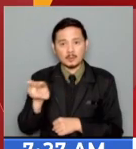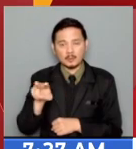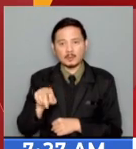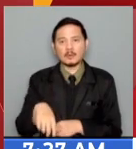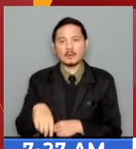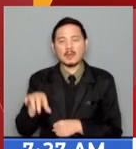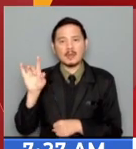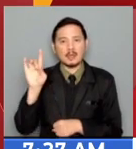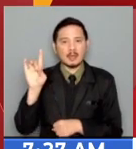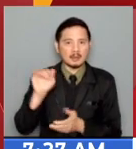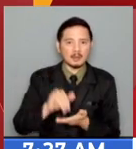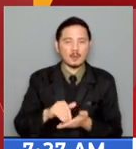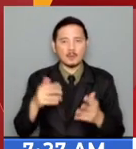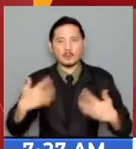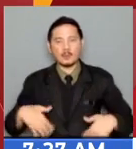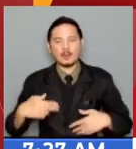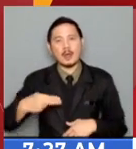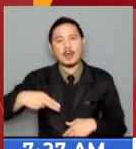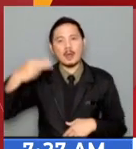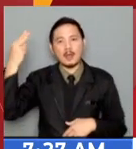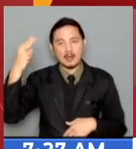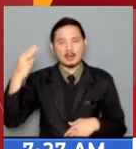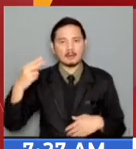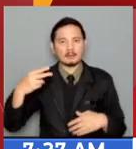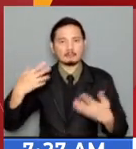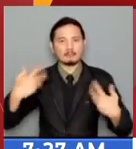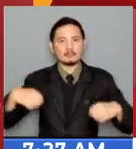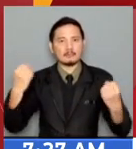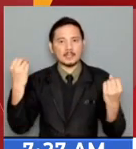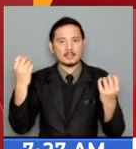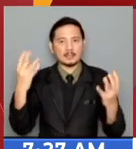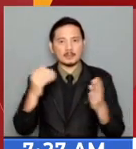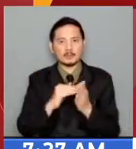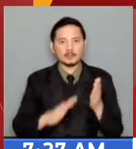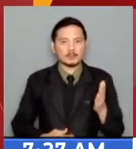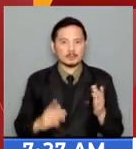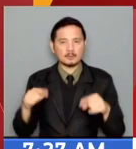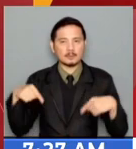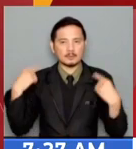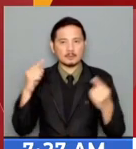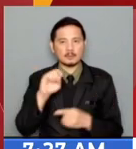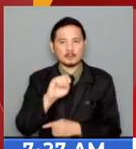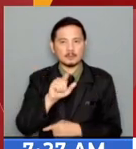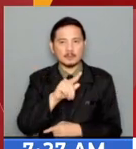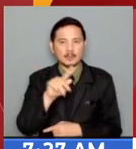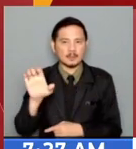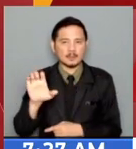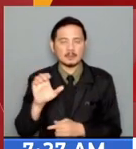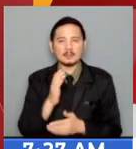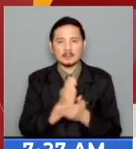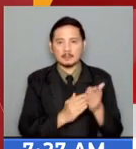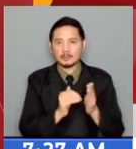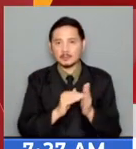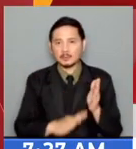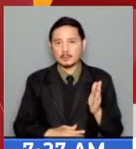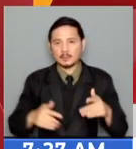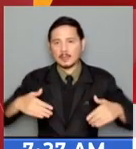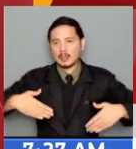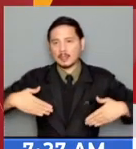high school sa Pasay. Mayroon pa nga raw mga umahabol na late enrollees ngayong araw. Dati naman silang estudyante dito